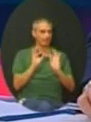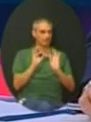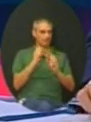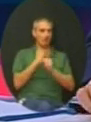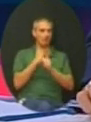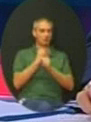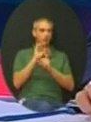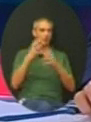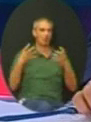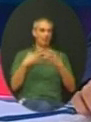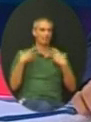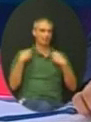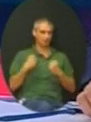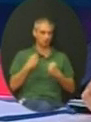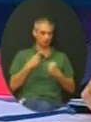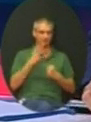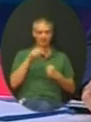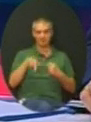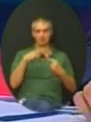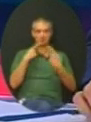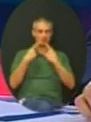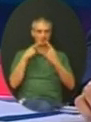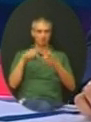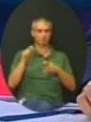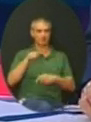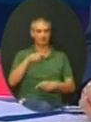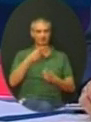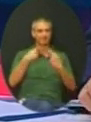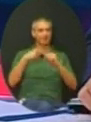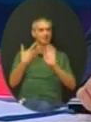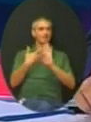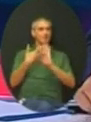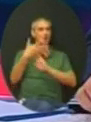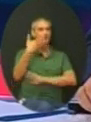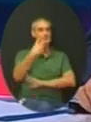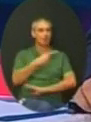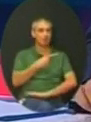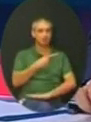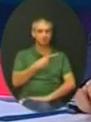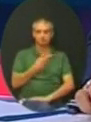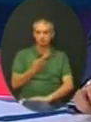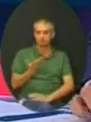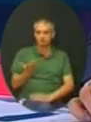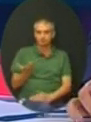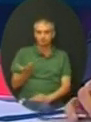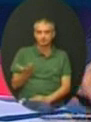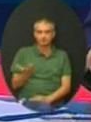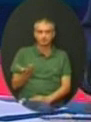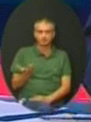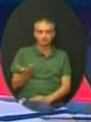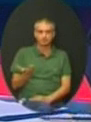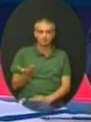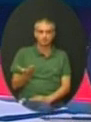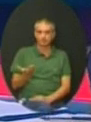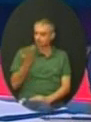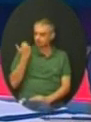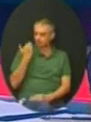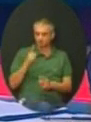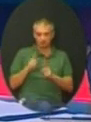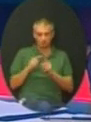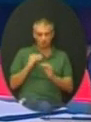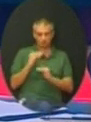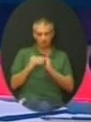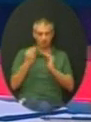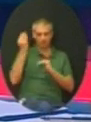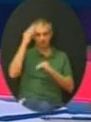לעבודת הקבינט. והיה כאן דיון גם בכנסת, בוועדה לביקורת המדינה. והדעת נותנת שהיה איזשהו תהליך